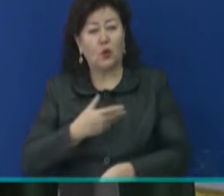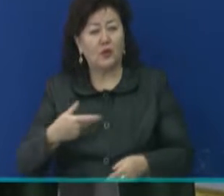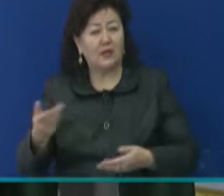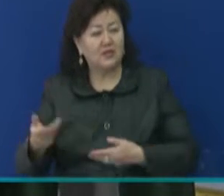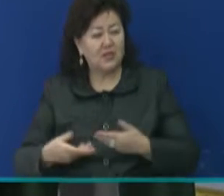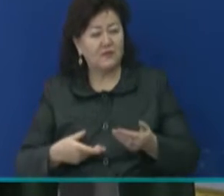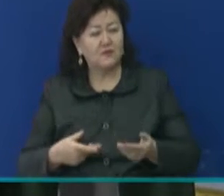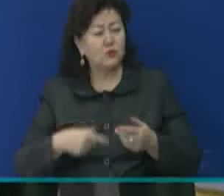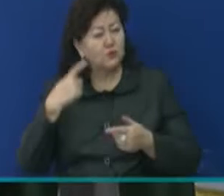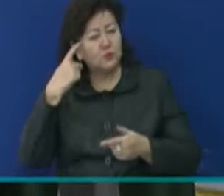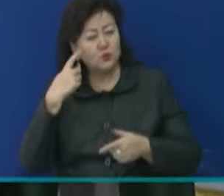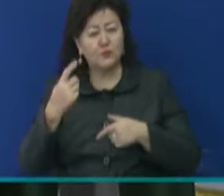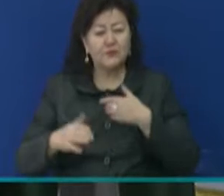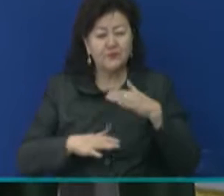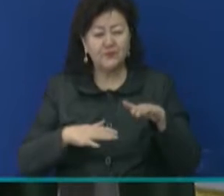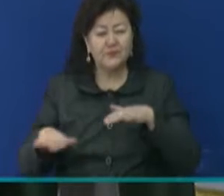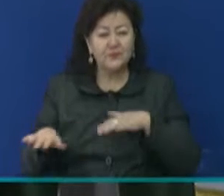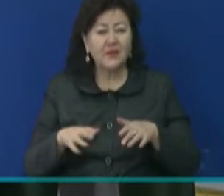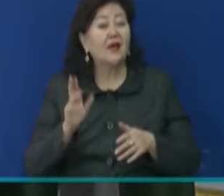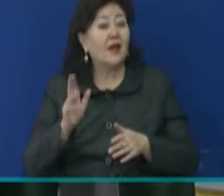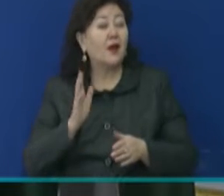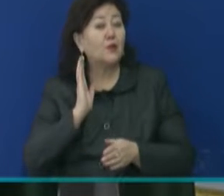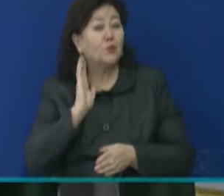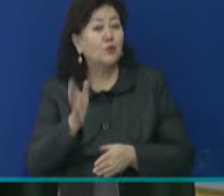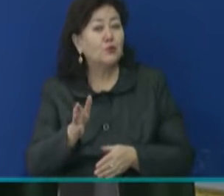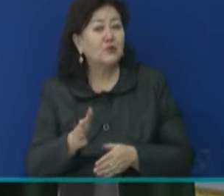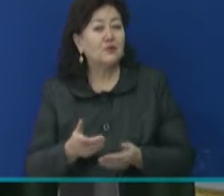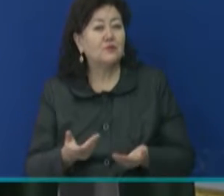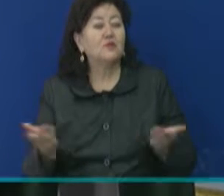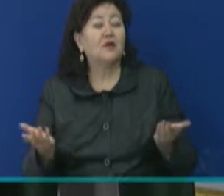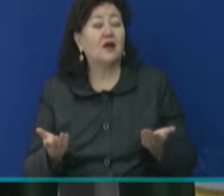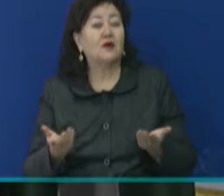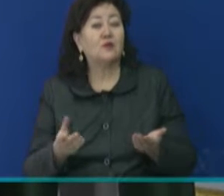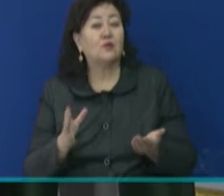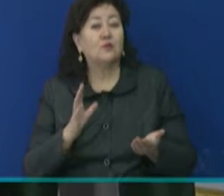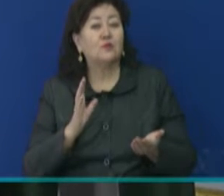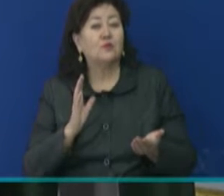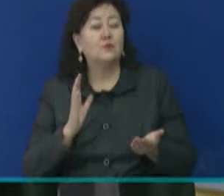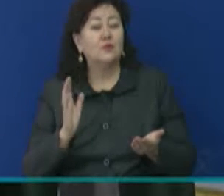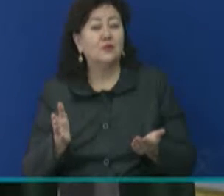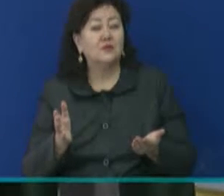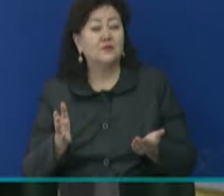пока все обдумывала разрабатывала как это будет в будущем как это выглядеть будет